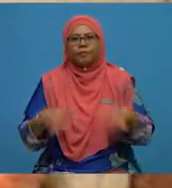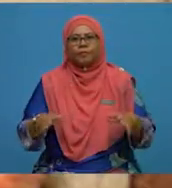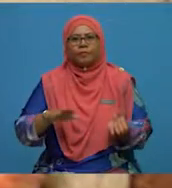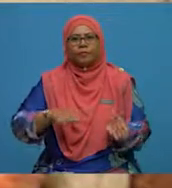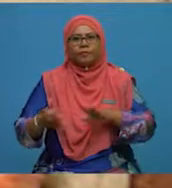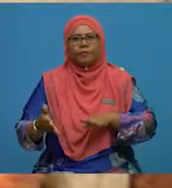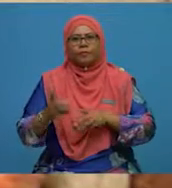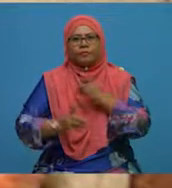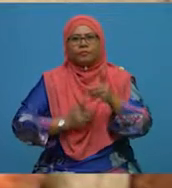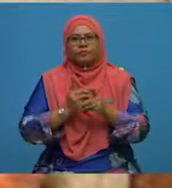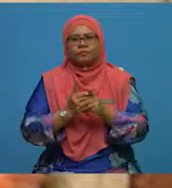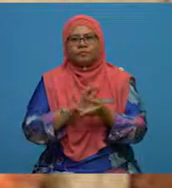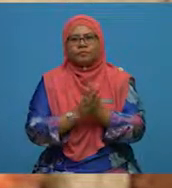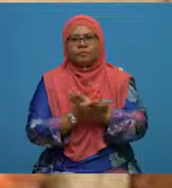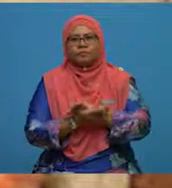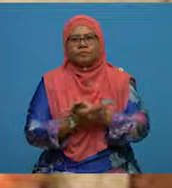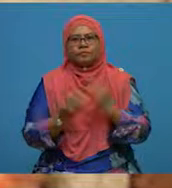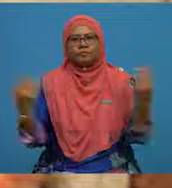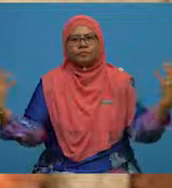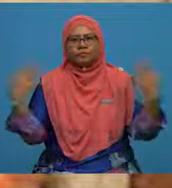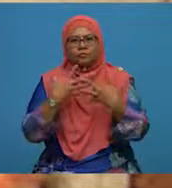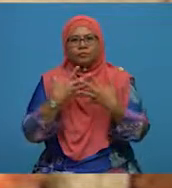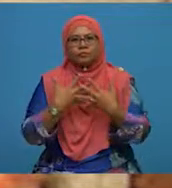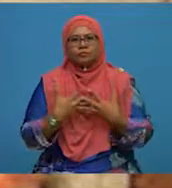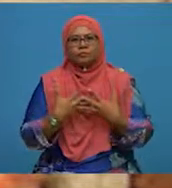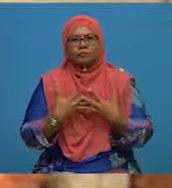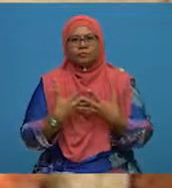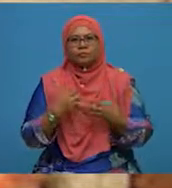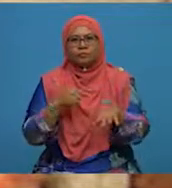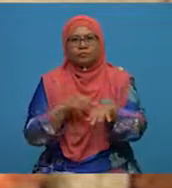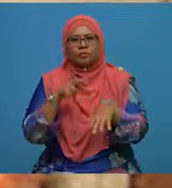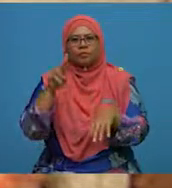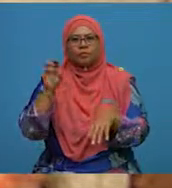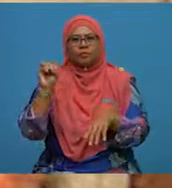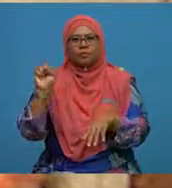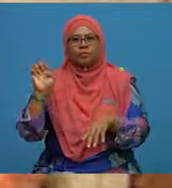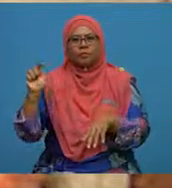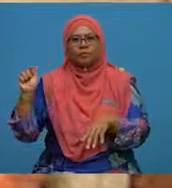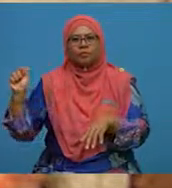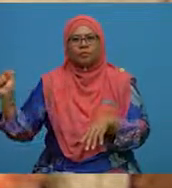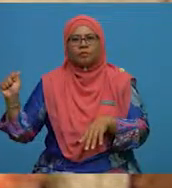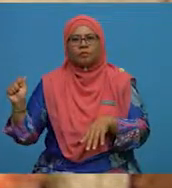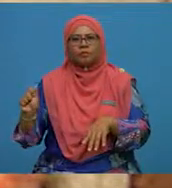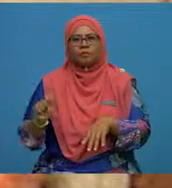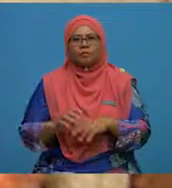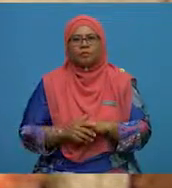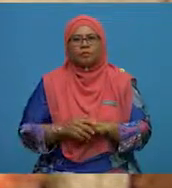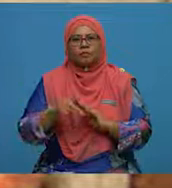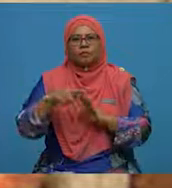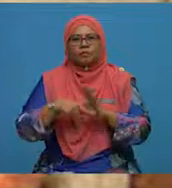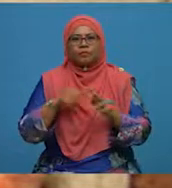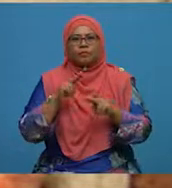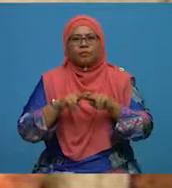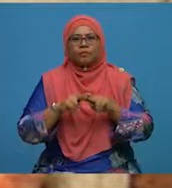Maka, berlaku pertempuran sengit di Rosetta. Penduduk Rosetta serta gubernurnya